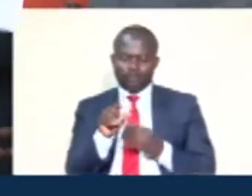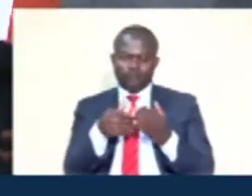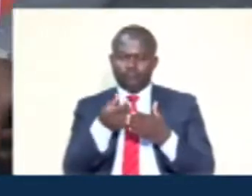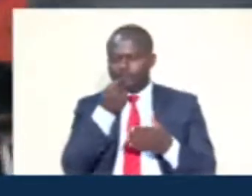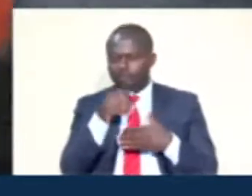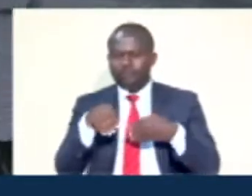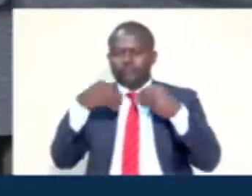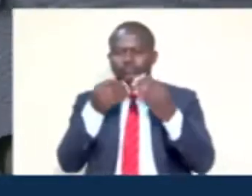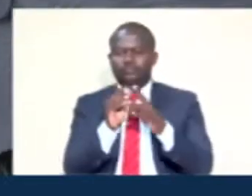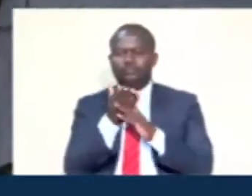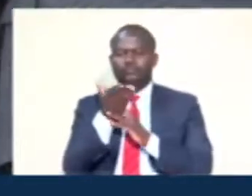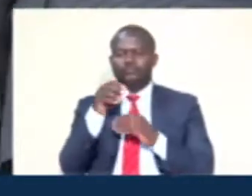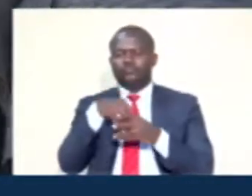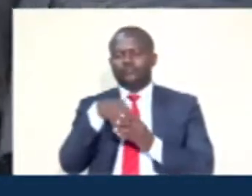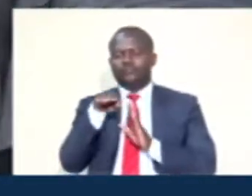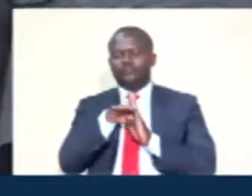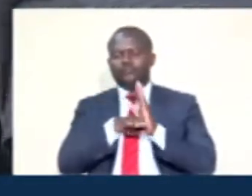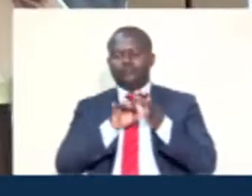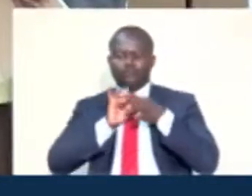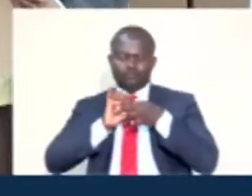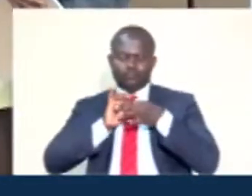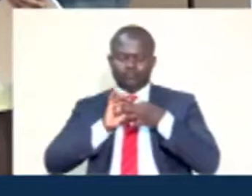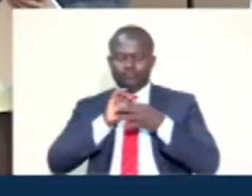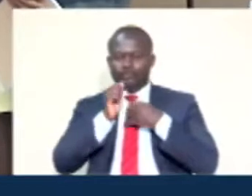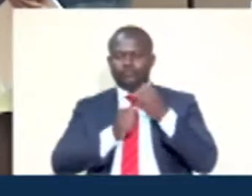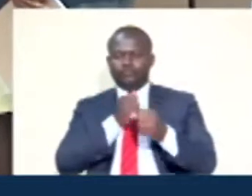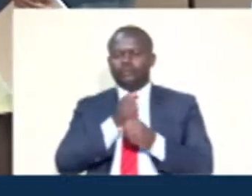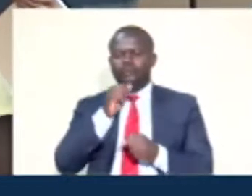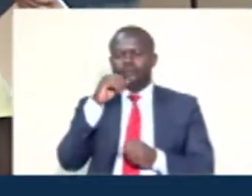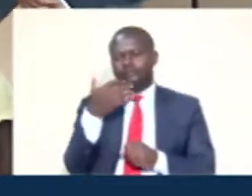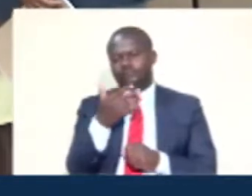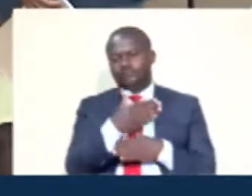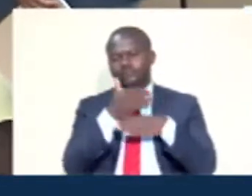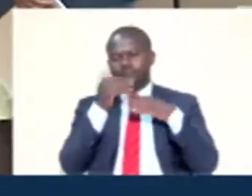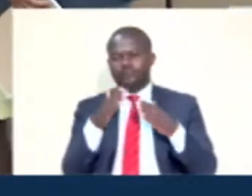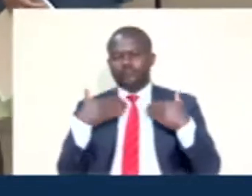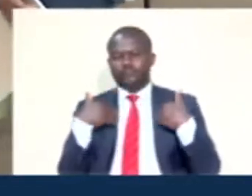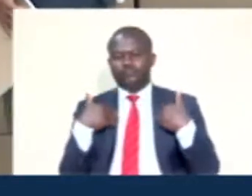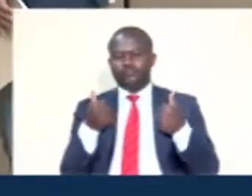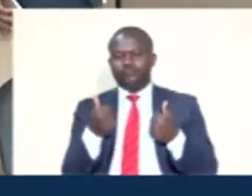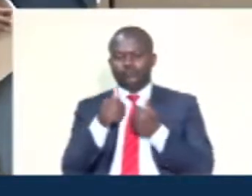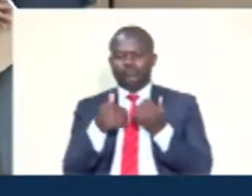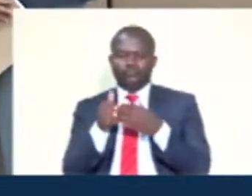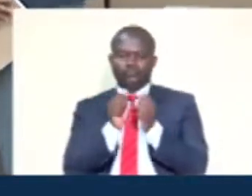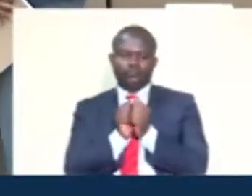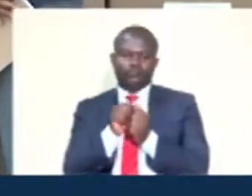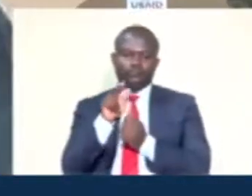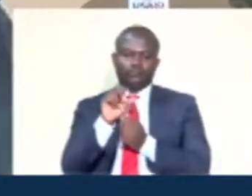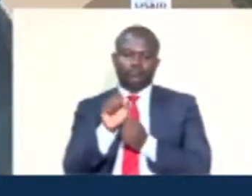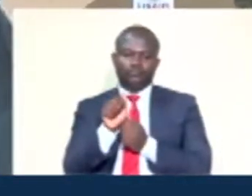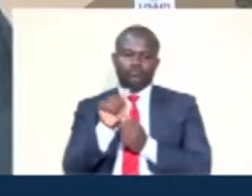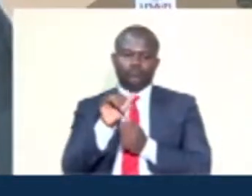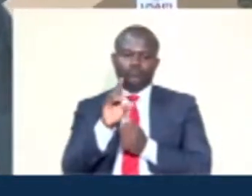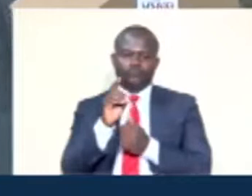yatanzwe binyuze muri gahunda y'ubufatanye bw'imyaka 5 bwa Minisiteri y'Ubuzima na USAID, aho muri